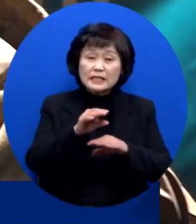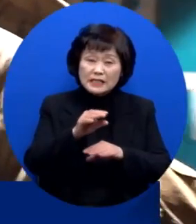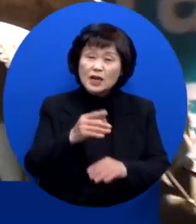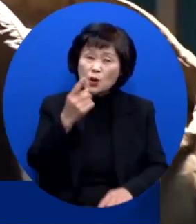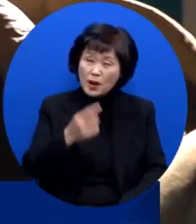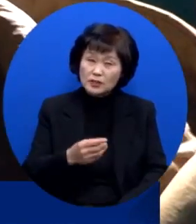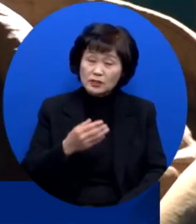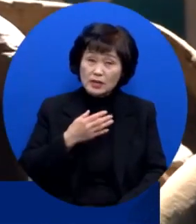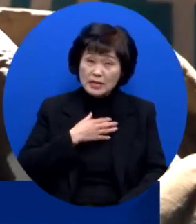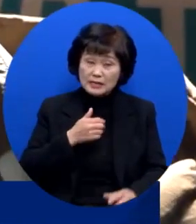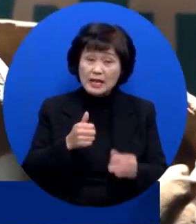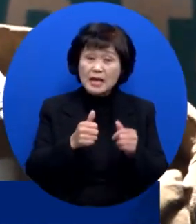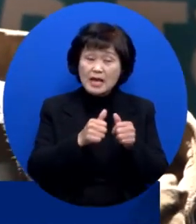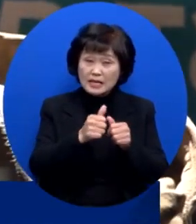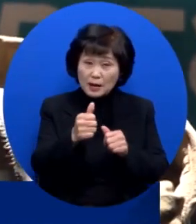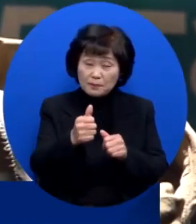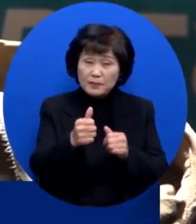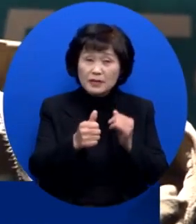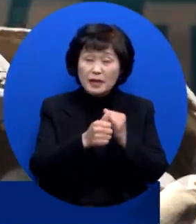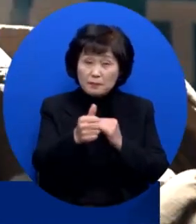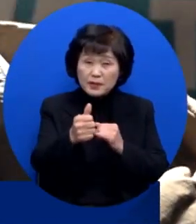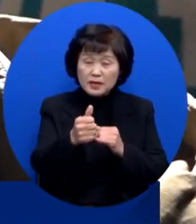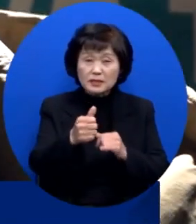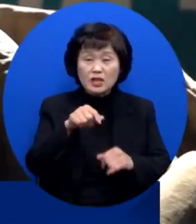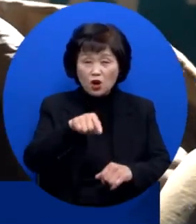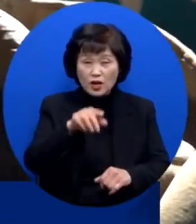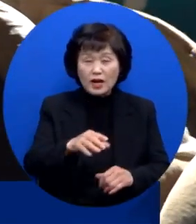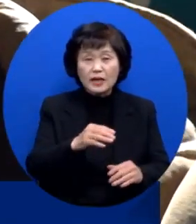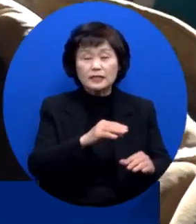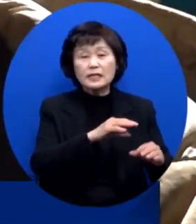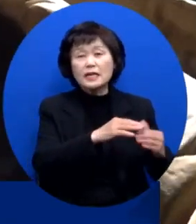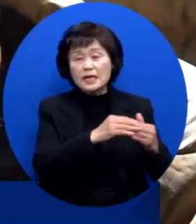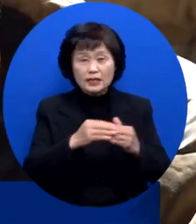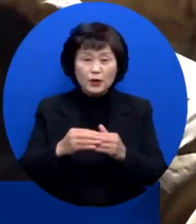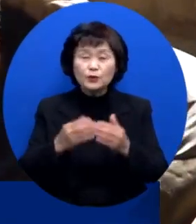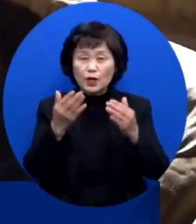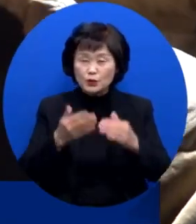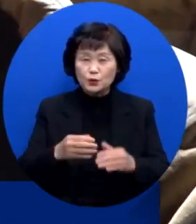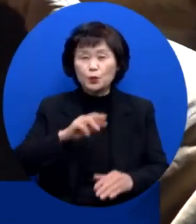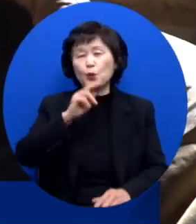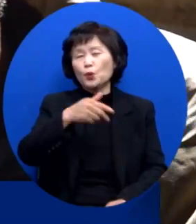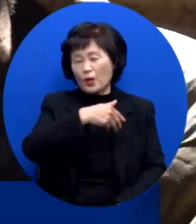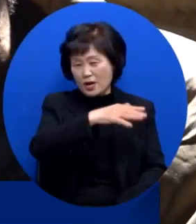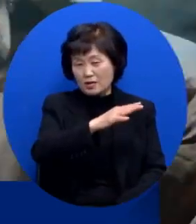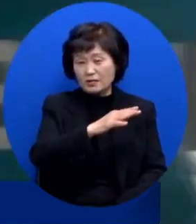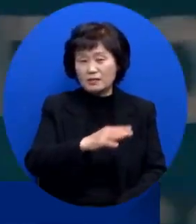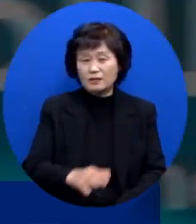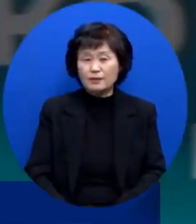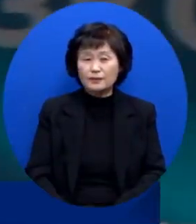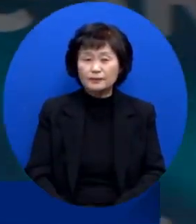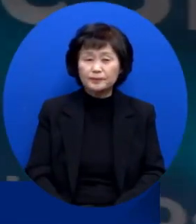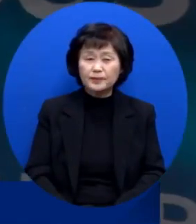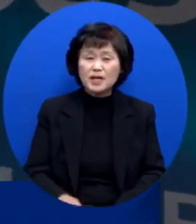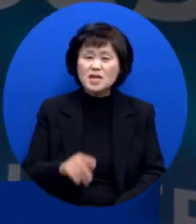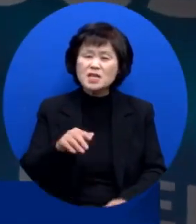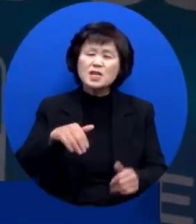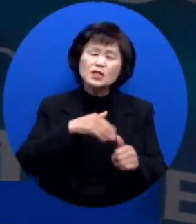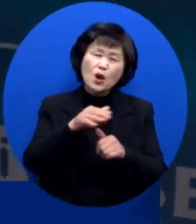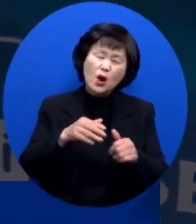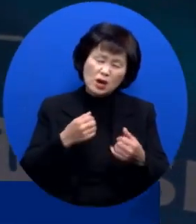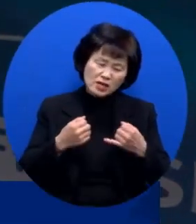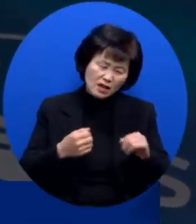Yes. Husband get us. The border. Yeah. And she's come back to